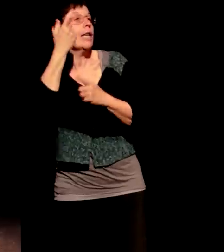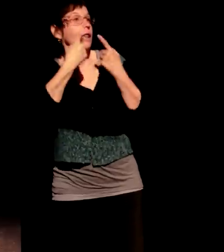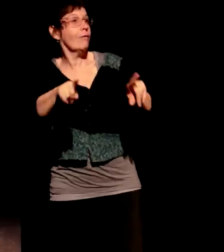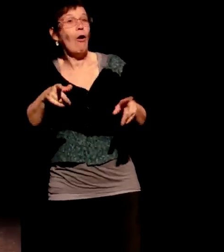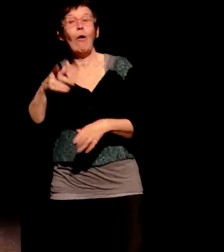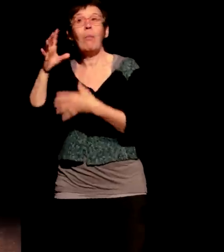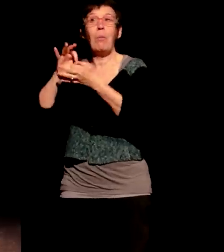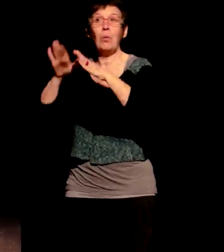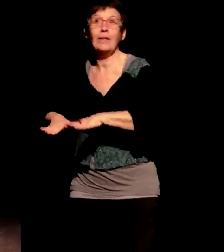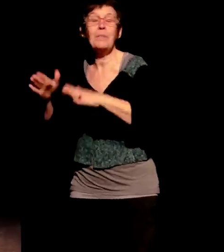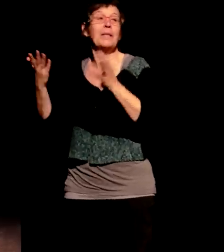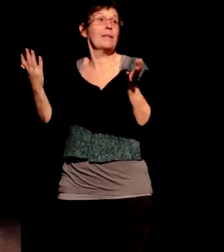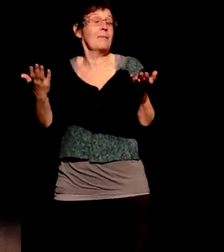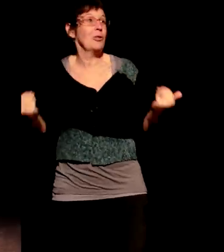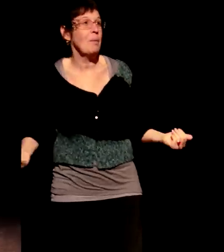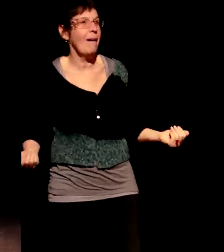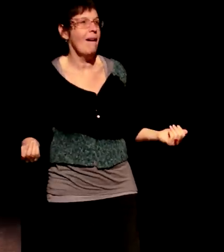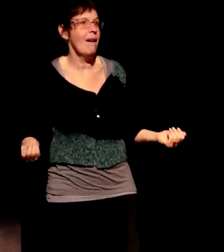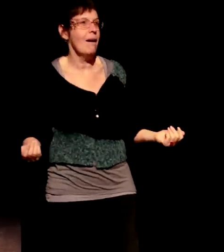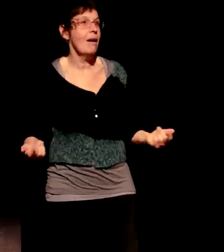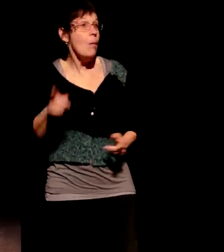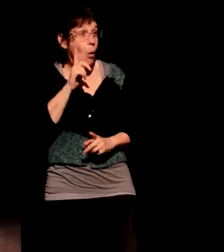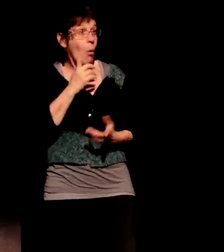Hein. Pourquoi, a priori, enfin...